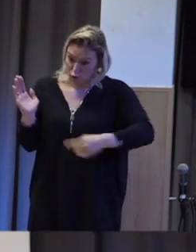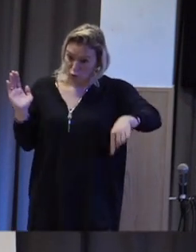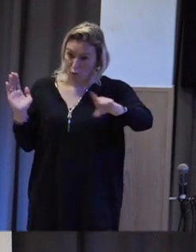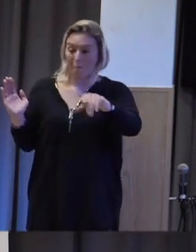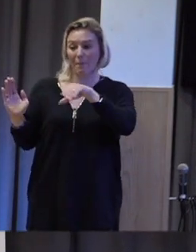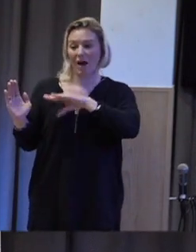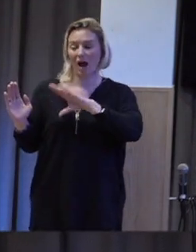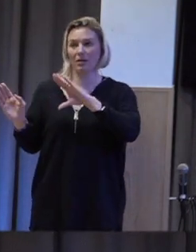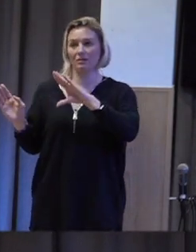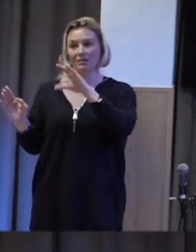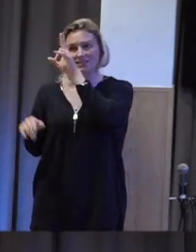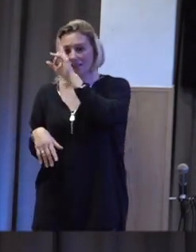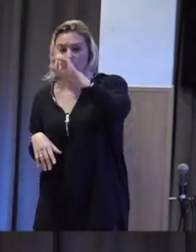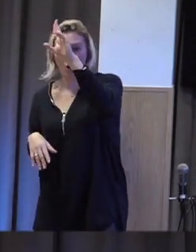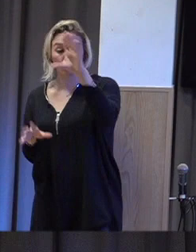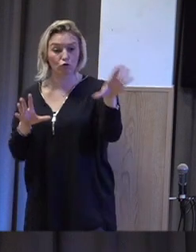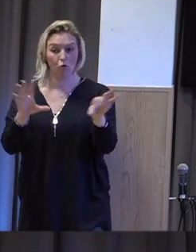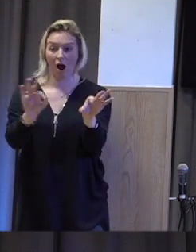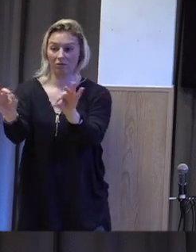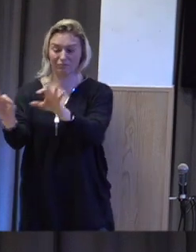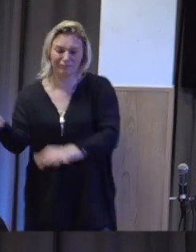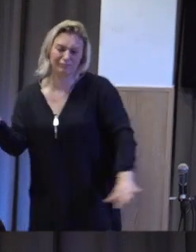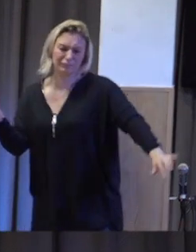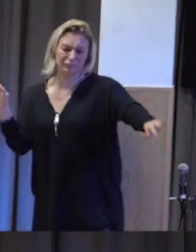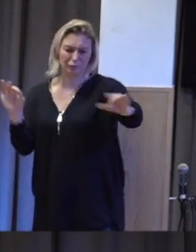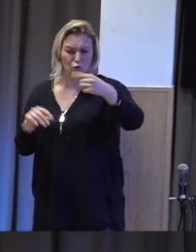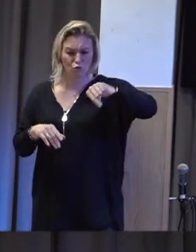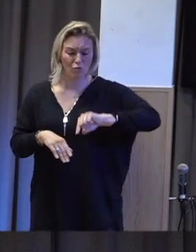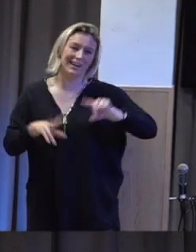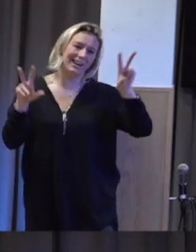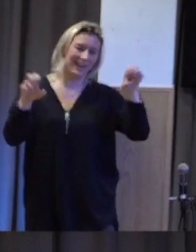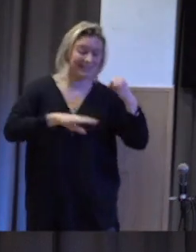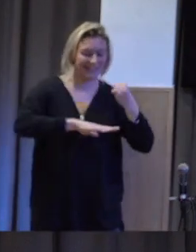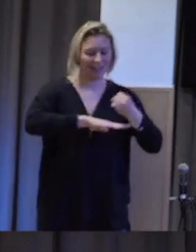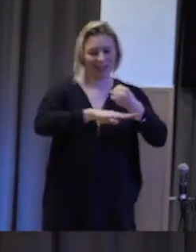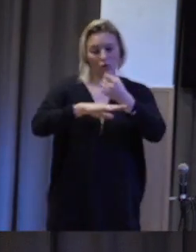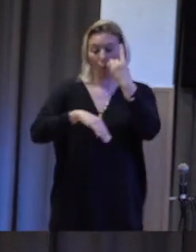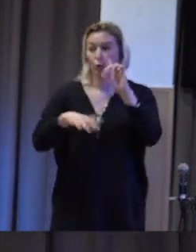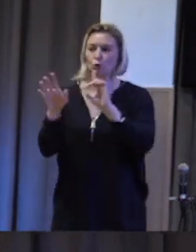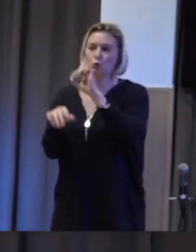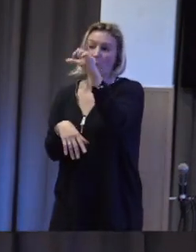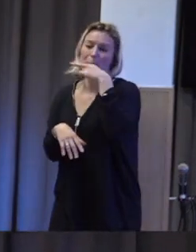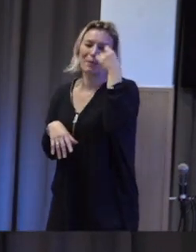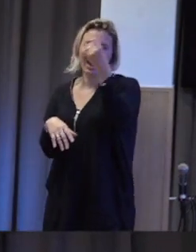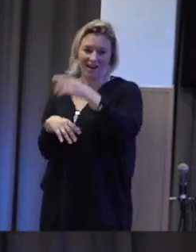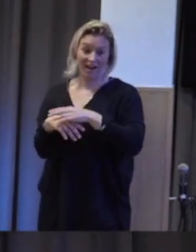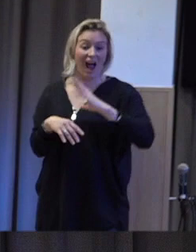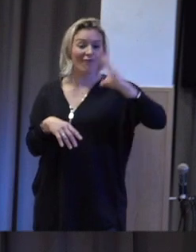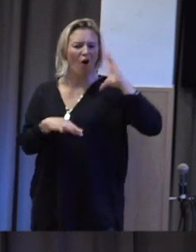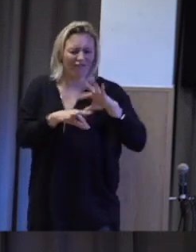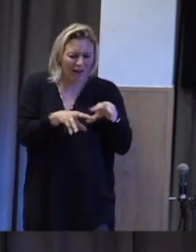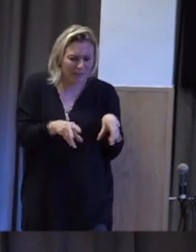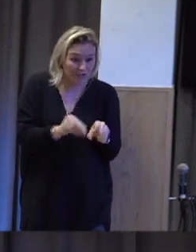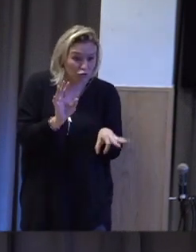choisis pour être des sacrificateurs pour Dieu le Père. Avant, ça a été une famille clé qui a été choisie.